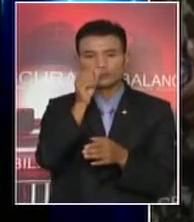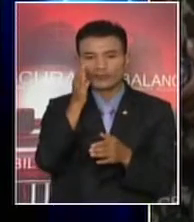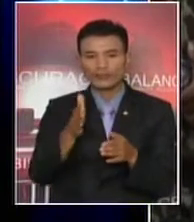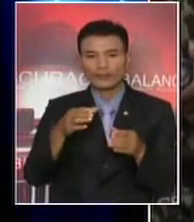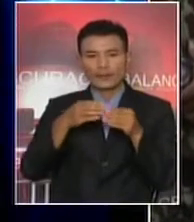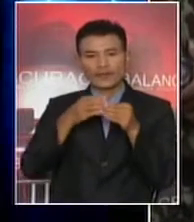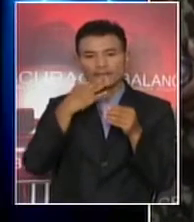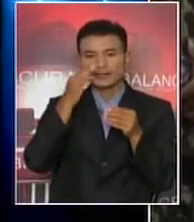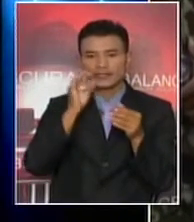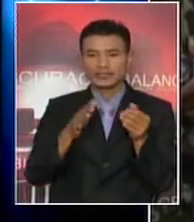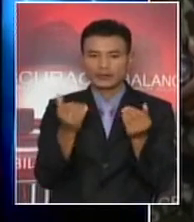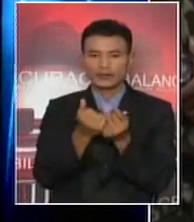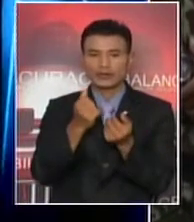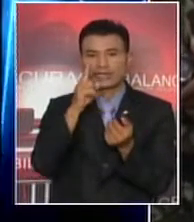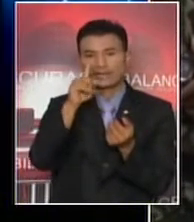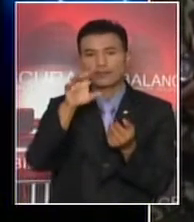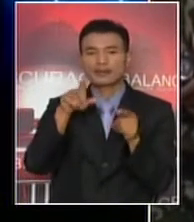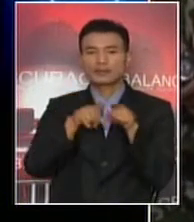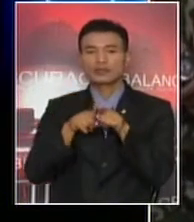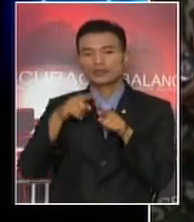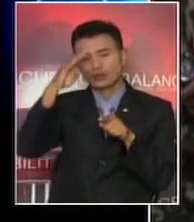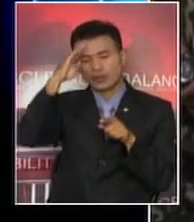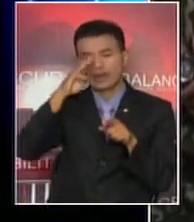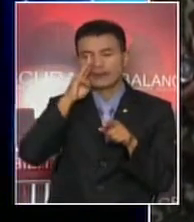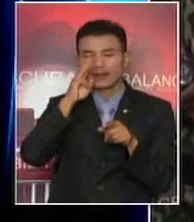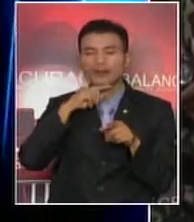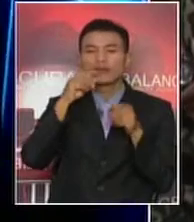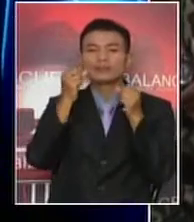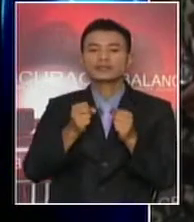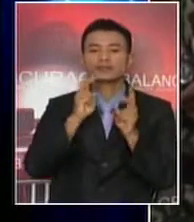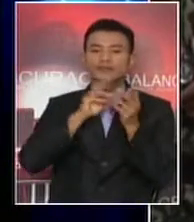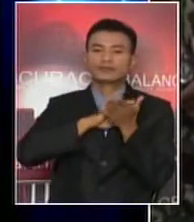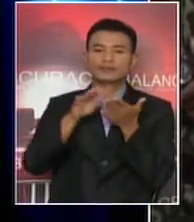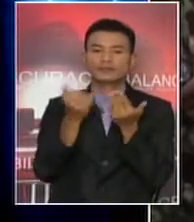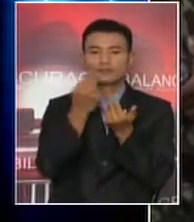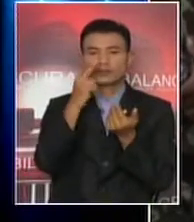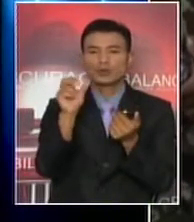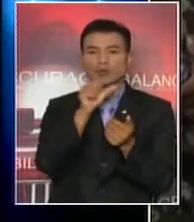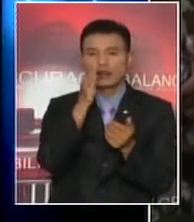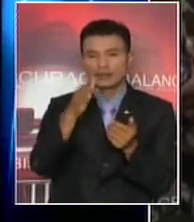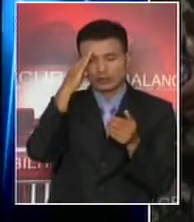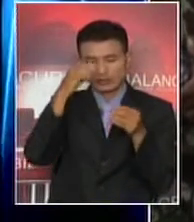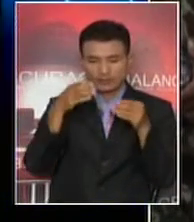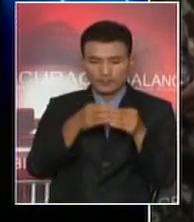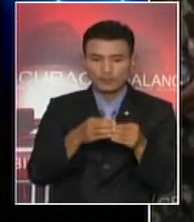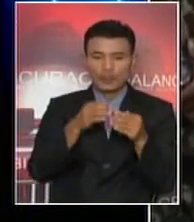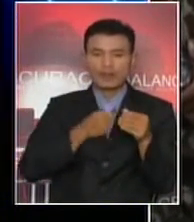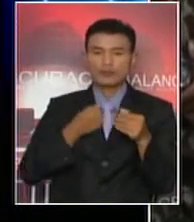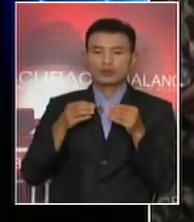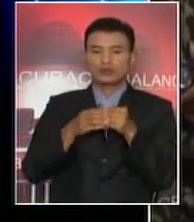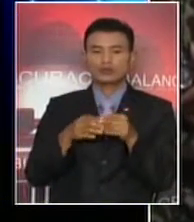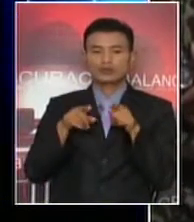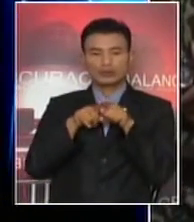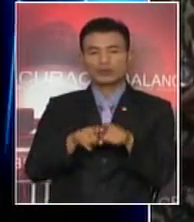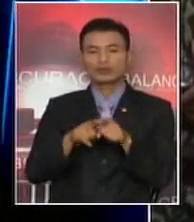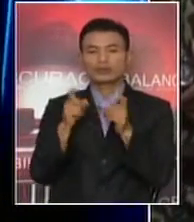पार्टीले निर्णय गरे एक मिनट पनि सरकारमा नबस्ने पनि स्पष्ट पार्नुभयो। उहाँले सत्ता साझेदार आफ्नो दलसँग